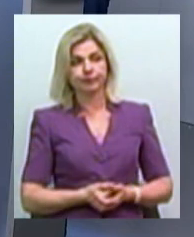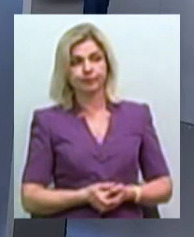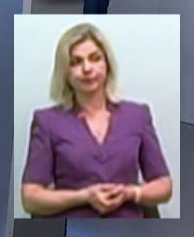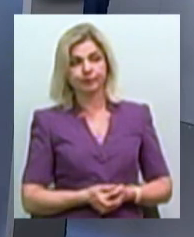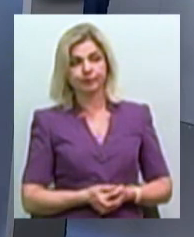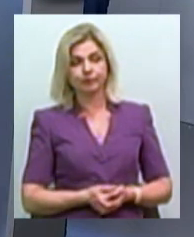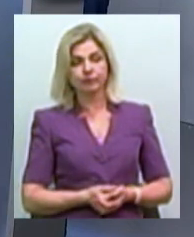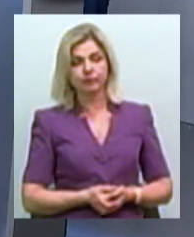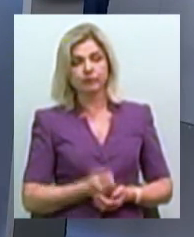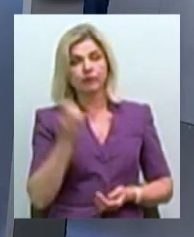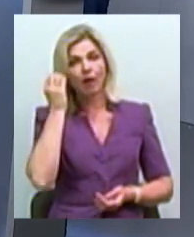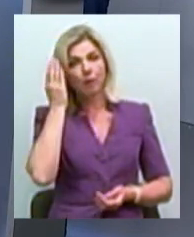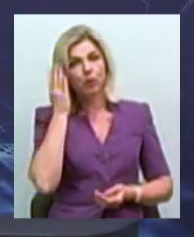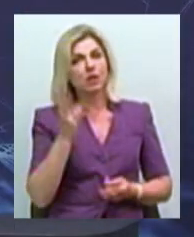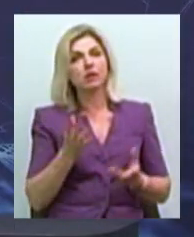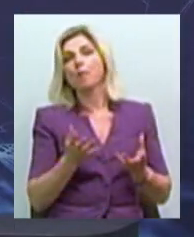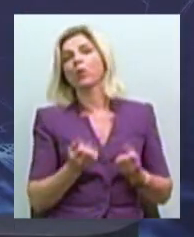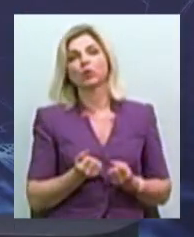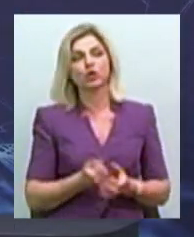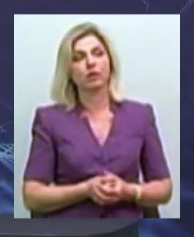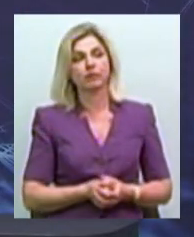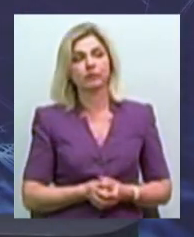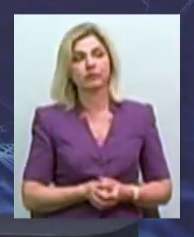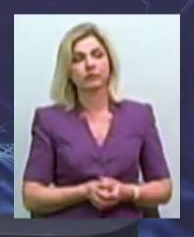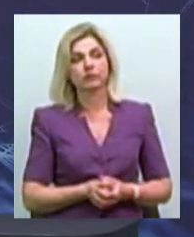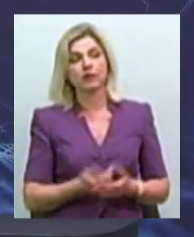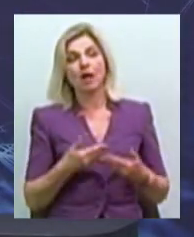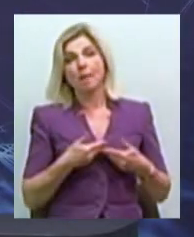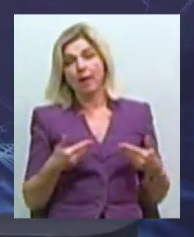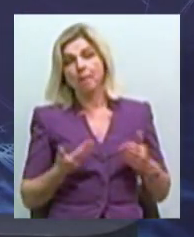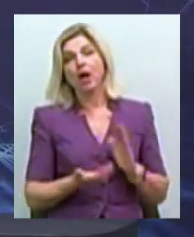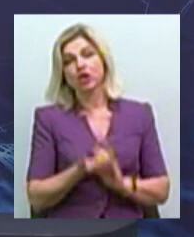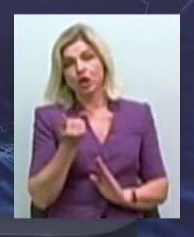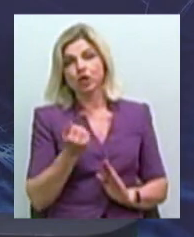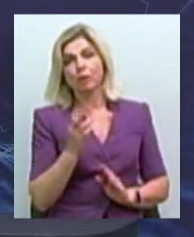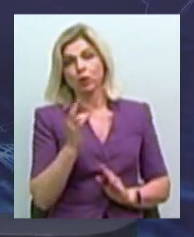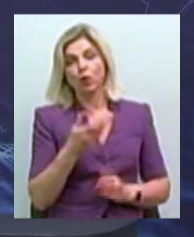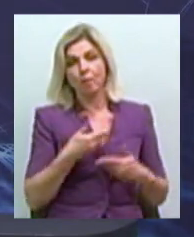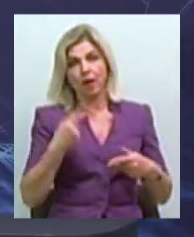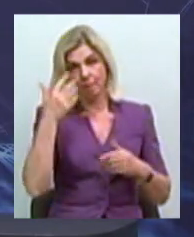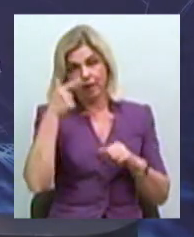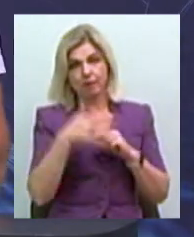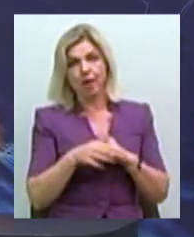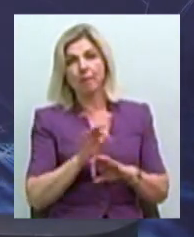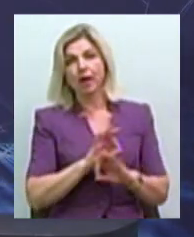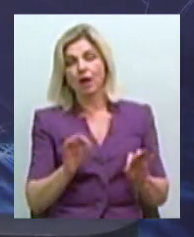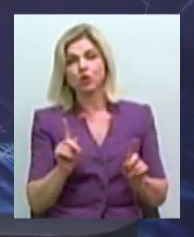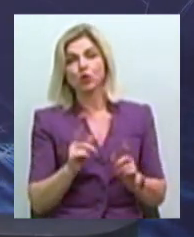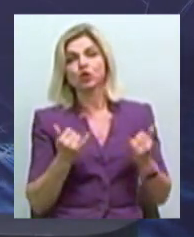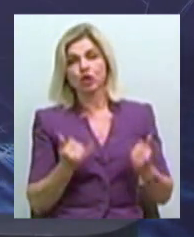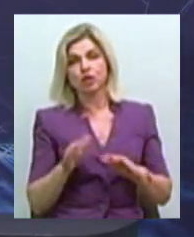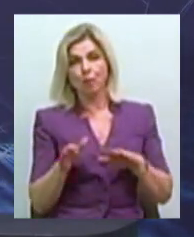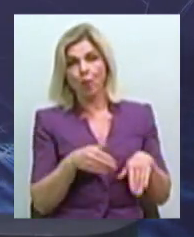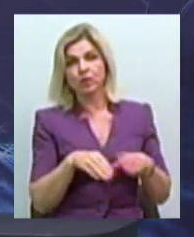да, японцы не получили от них никакого ответа. Можливо, міські раді підтримати? Нет, мы поддержим, но в любом случае мы же понимаем прекрасно, что в данный момент после выборов сейчас